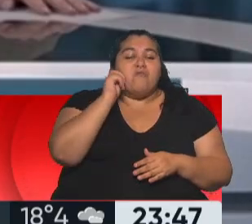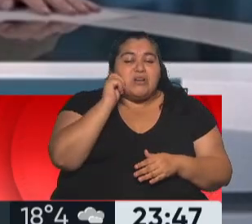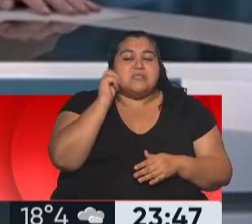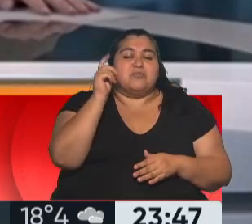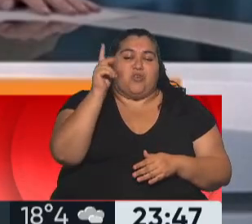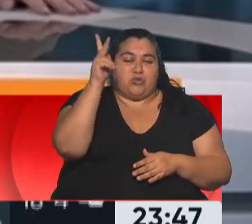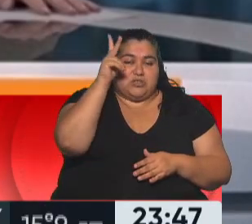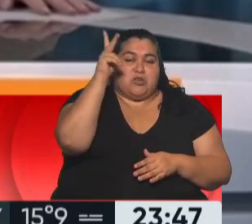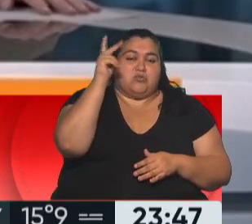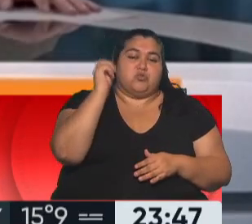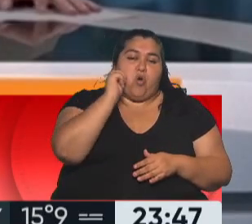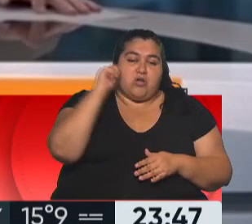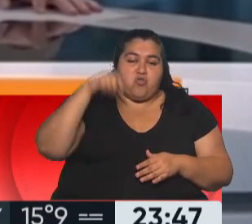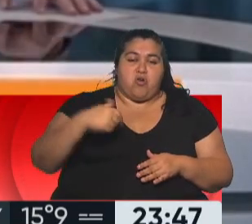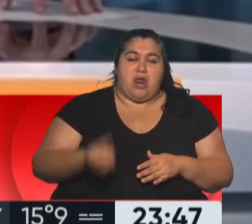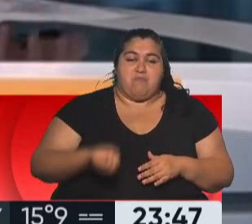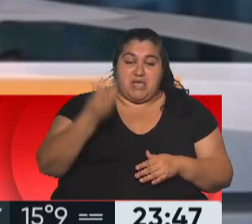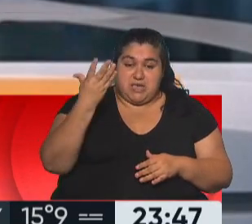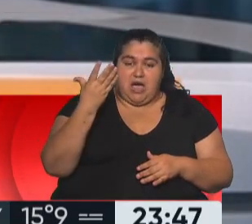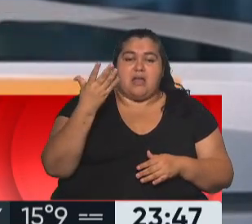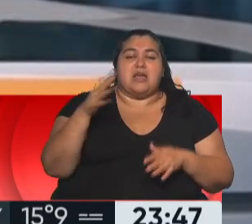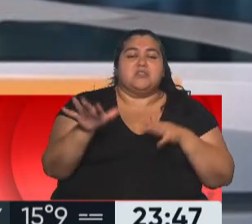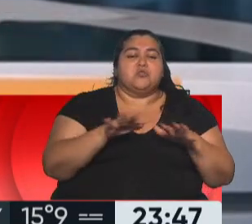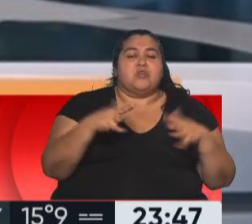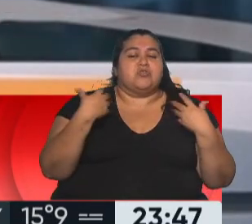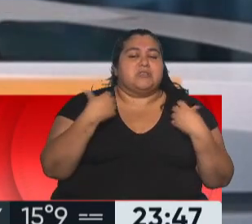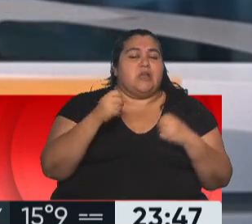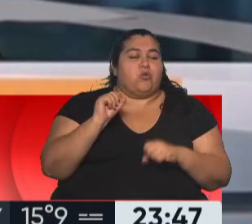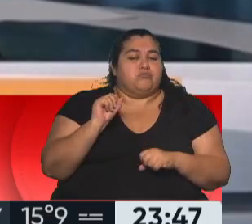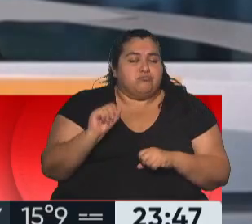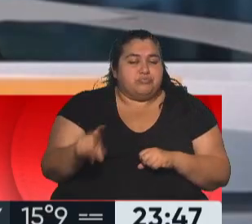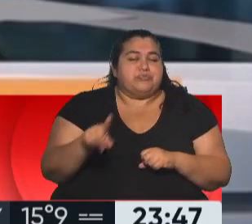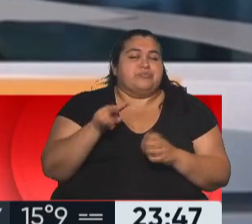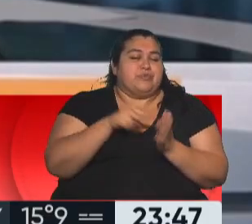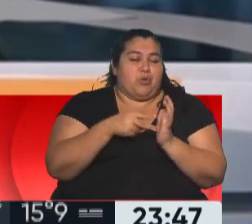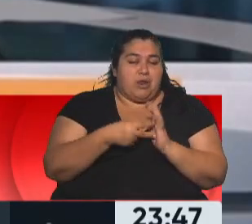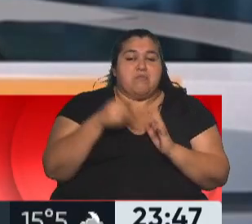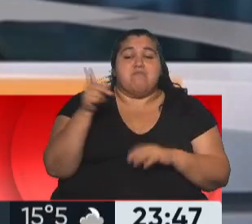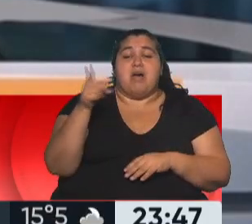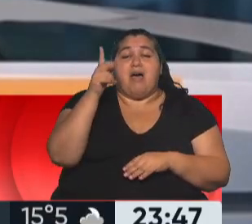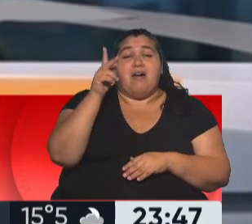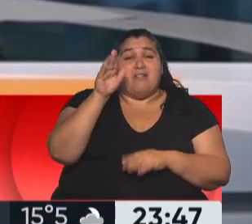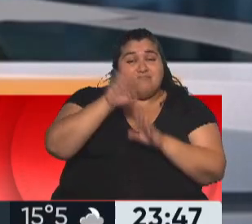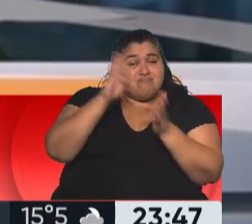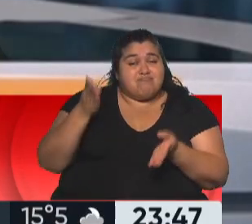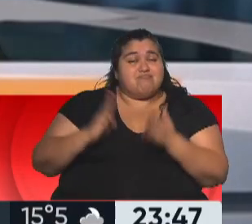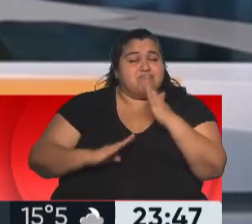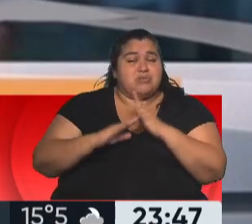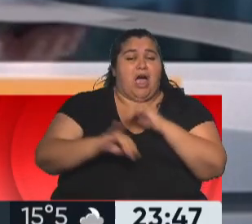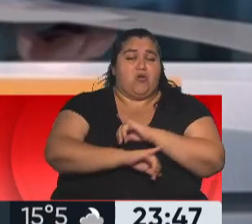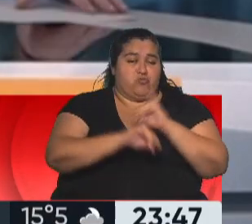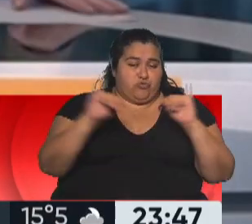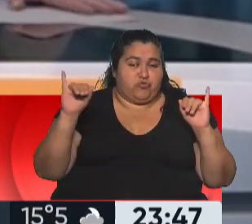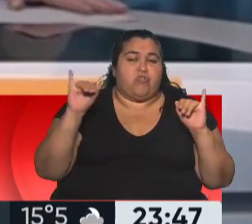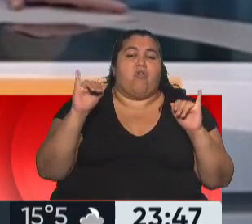von 88 Jahren an den Folgen einer schweren Lungenentzündung gestorben, wie der Vatikan jetzt auch bestätigte. Noch am Ostersonntag, also